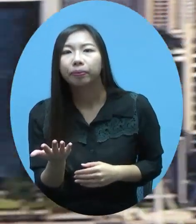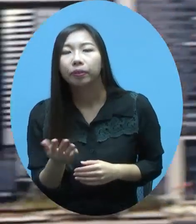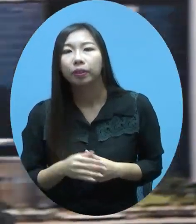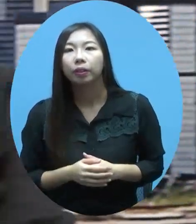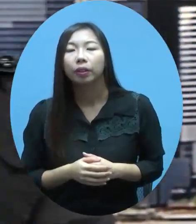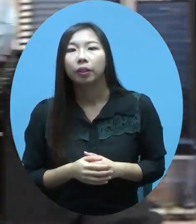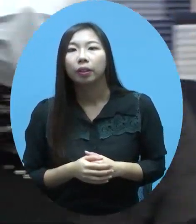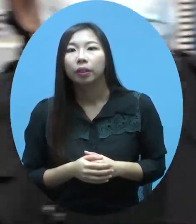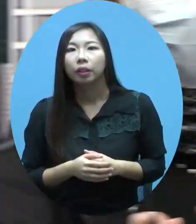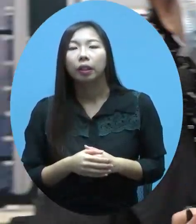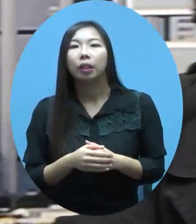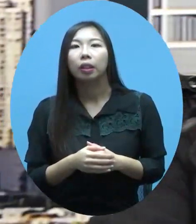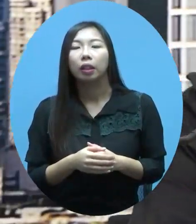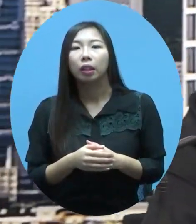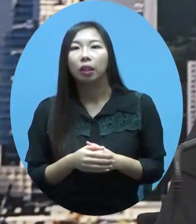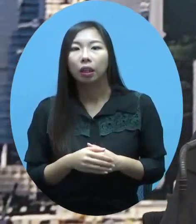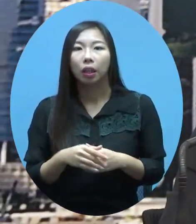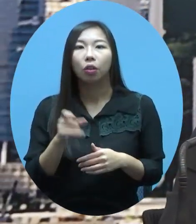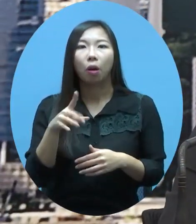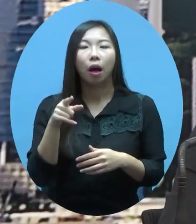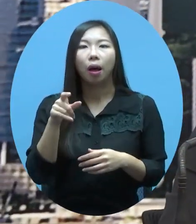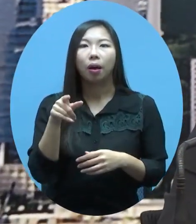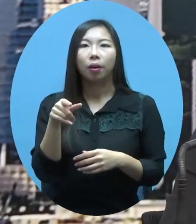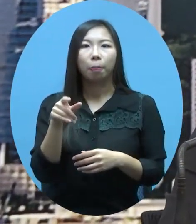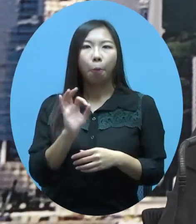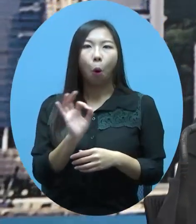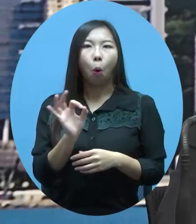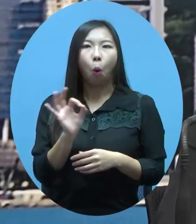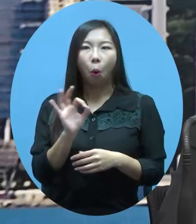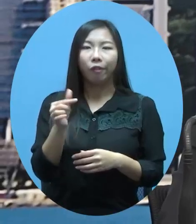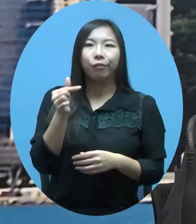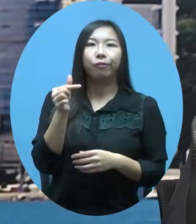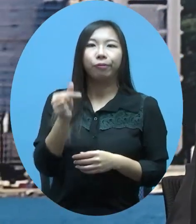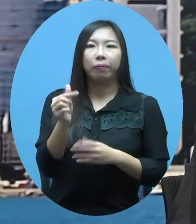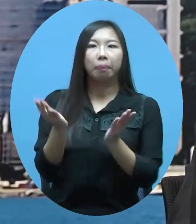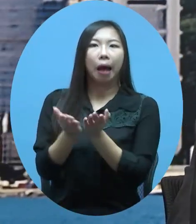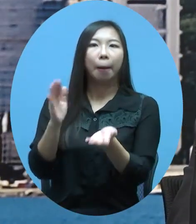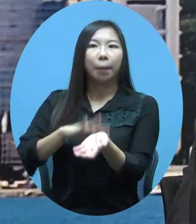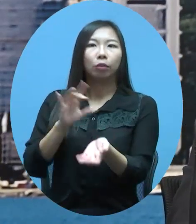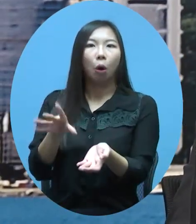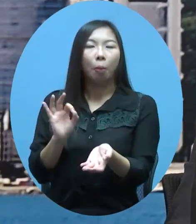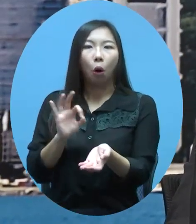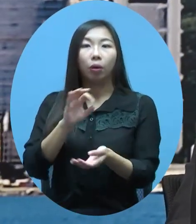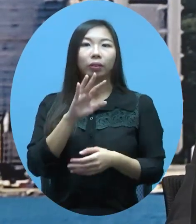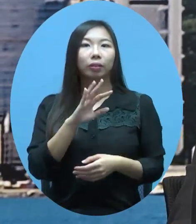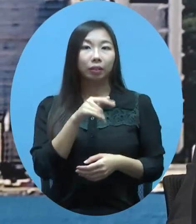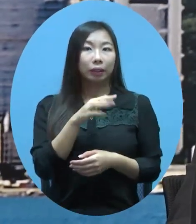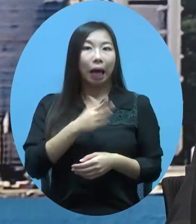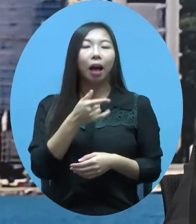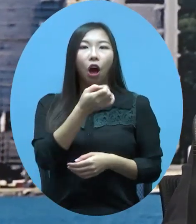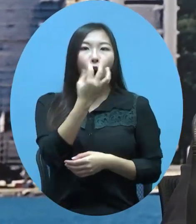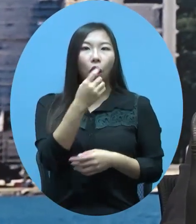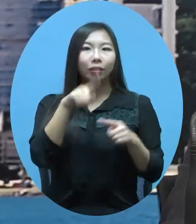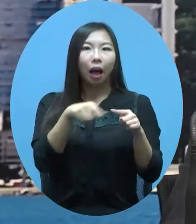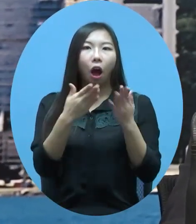暫時嚟講就冇陰性，唔係冇陽性嘅樣本嘅。不過我知道香港大學咧都係重複再幫緊佢哋，會再